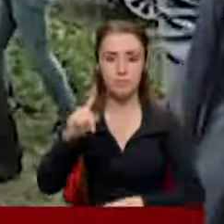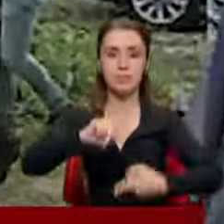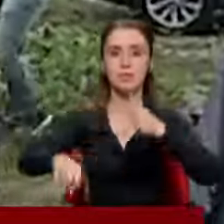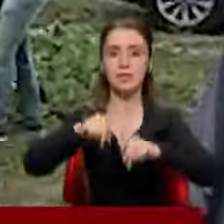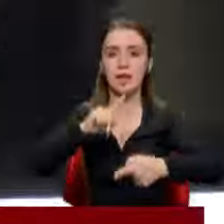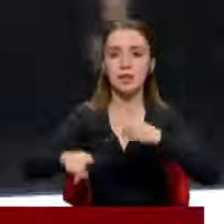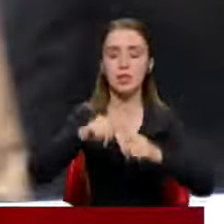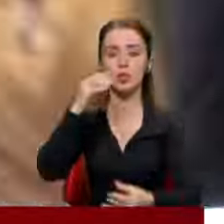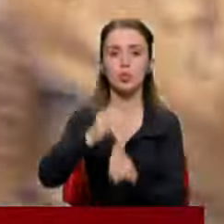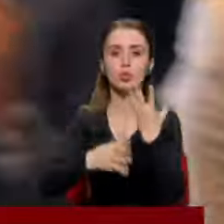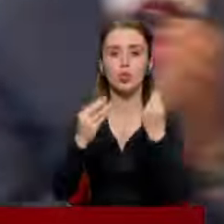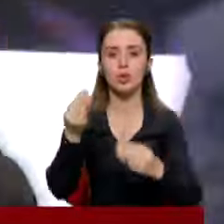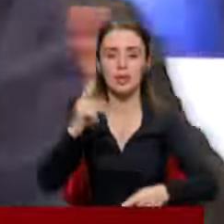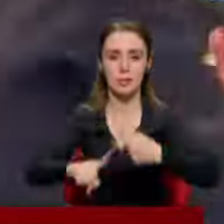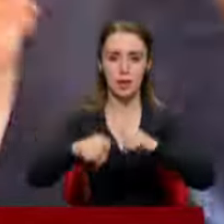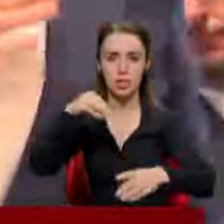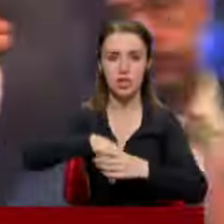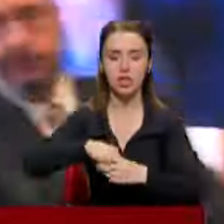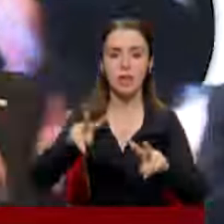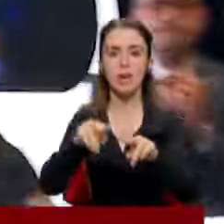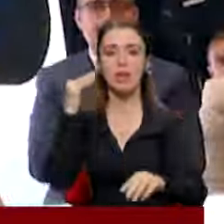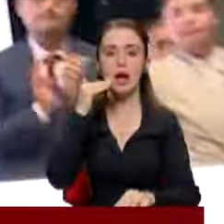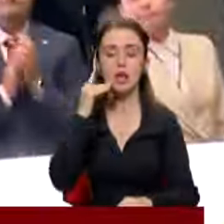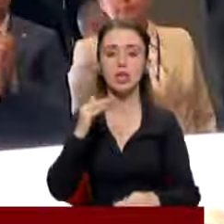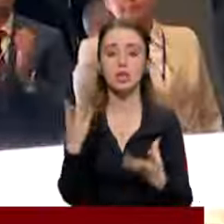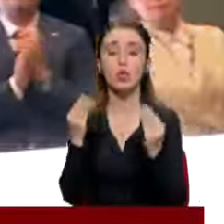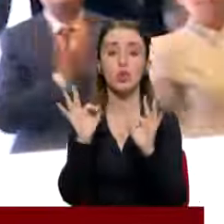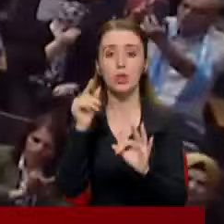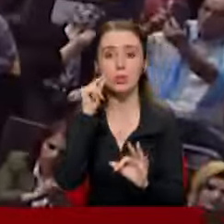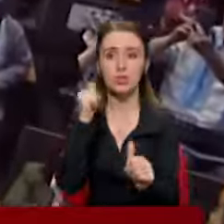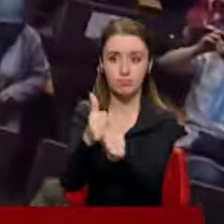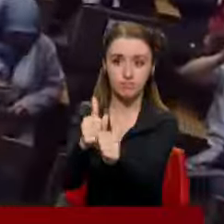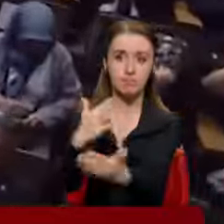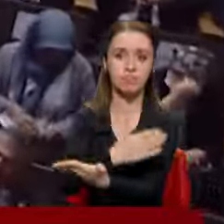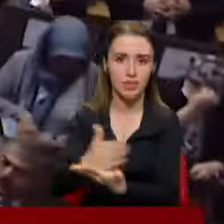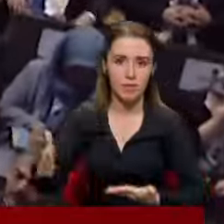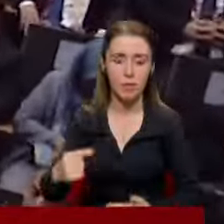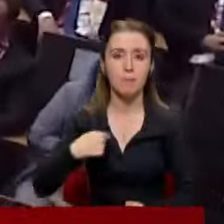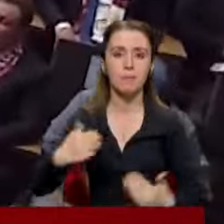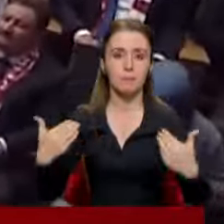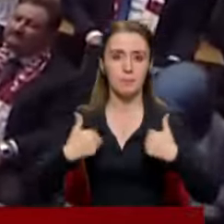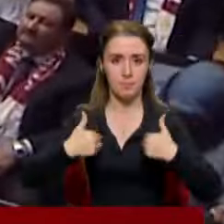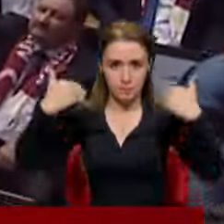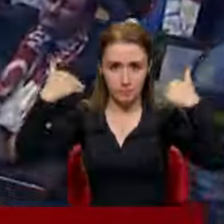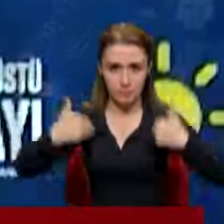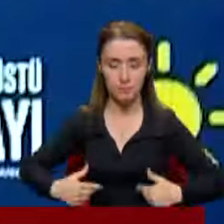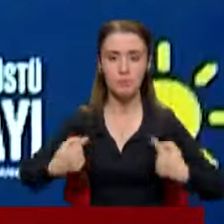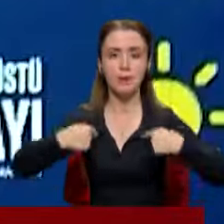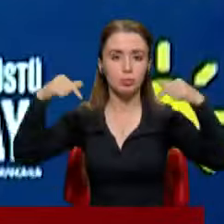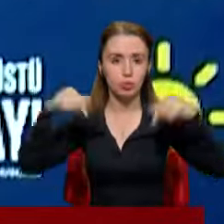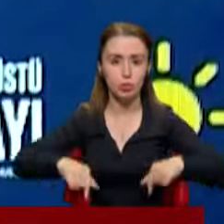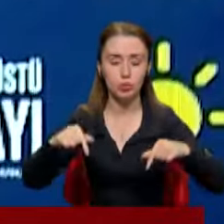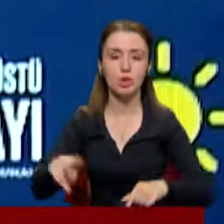Siyasete kurucusu olduğu İYİ Parti'de Akşener'in sağ kolu olarak devam etti. Bugün karşınızda bu